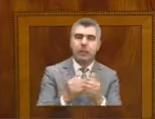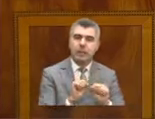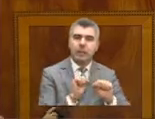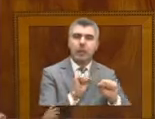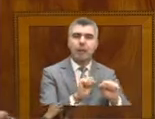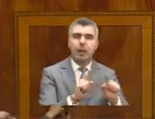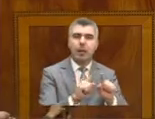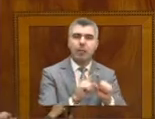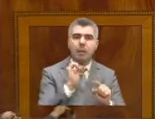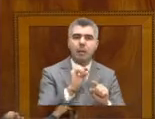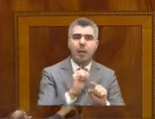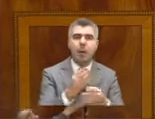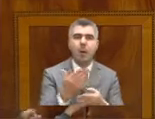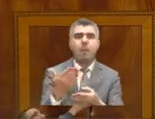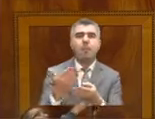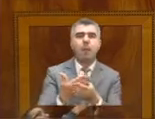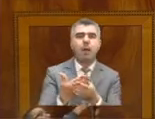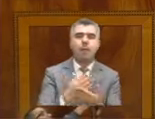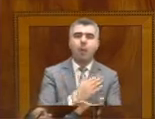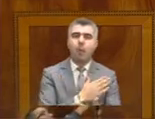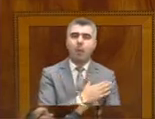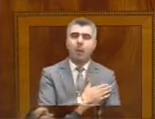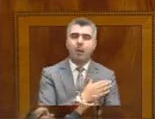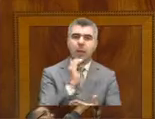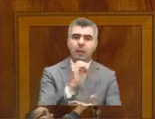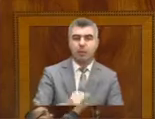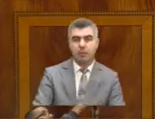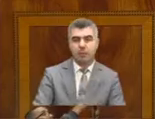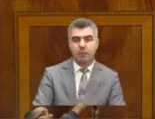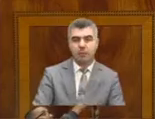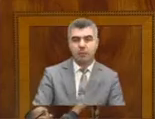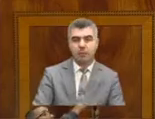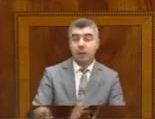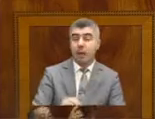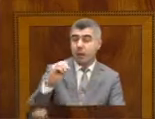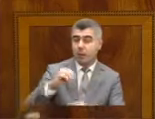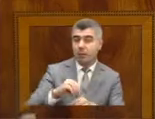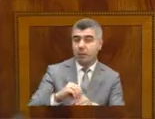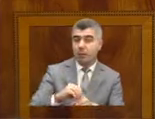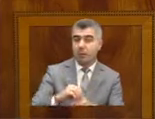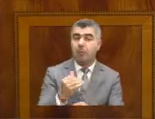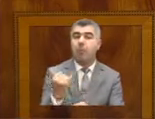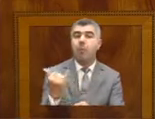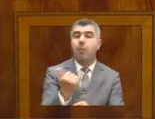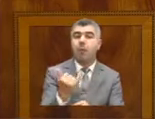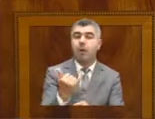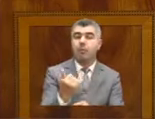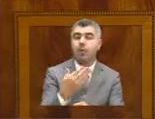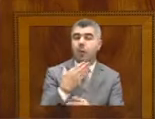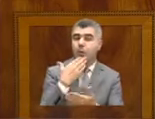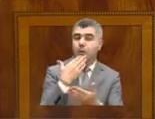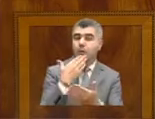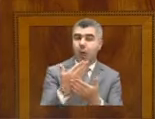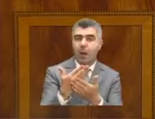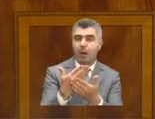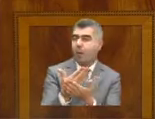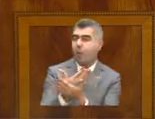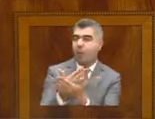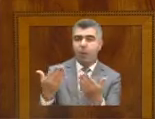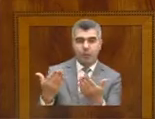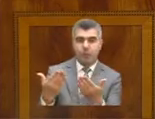عدالة قضيتنا الوطنية، وهي مناسبة كذلك لتجديد عبارات الشكر والتقدير